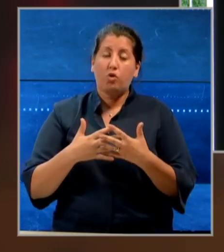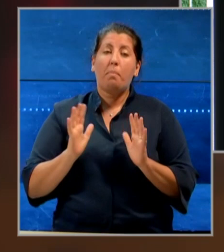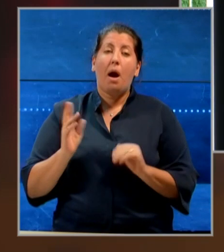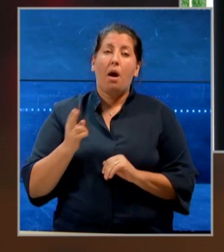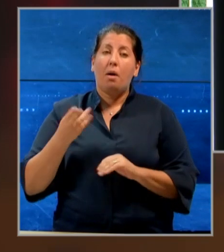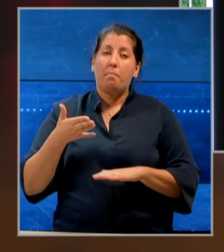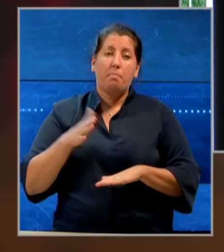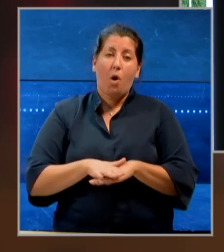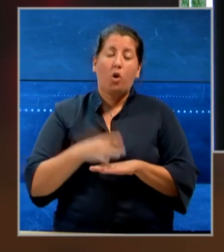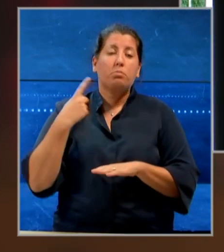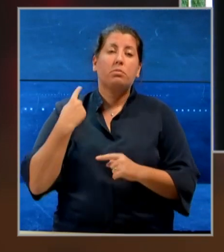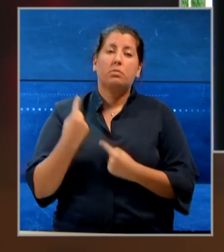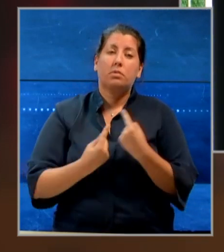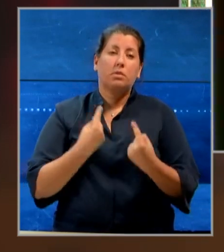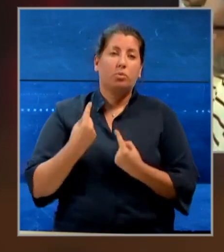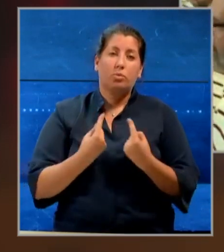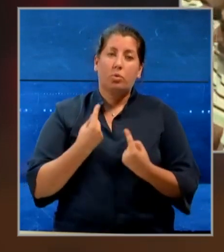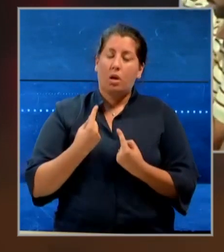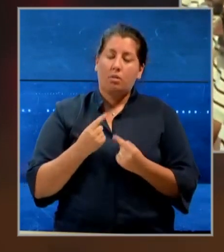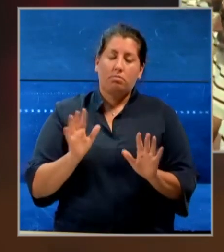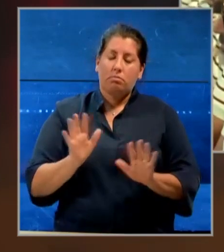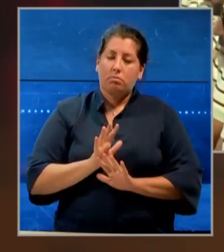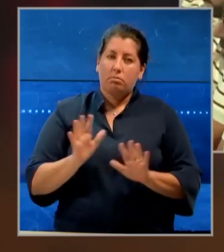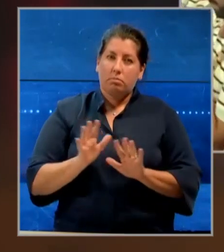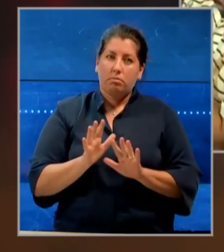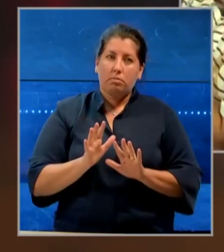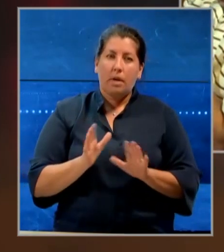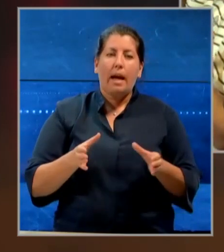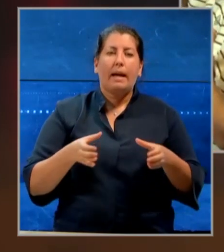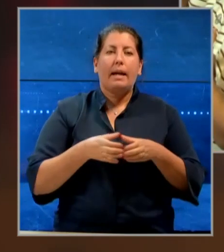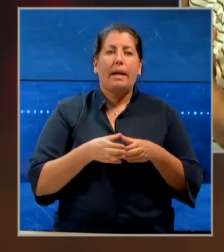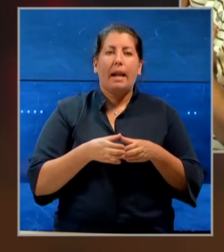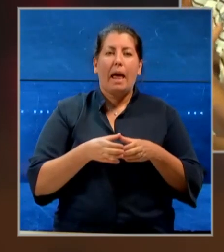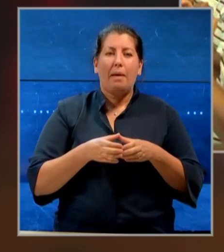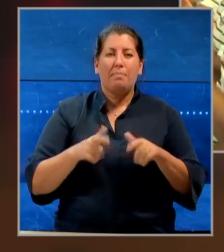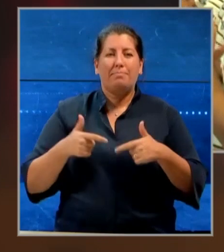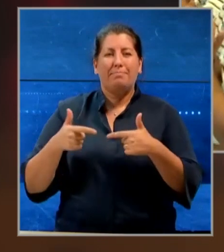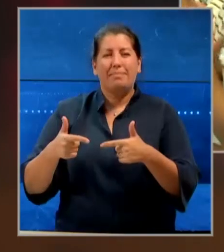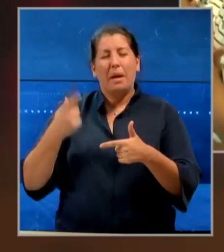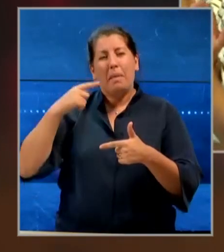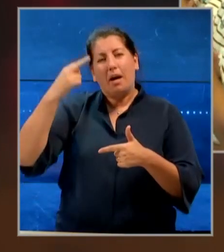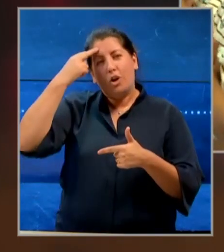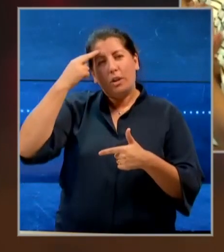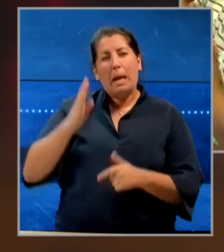davvero assurda. Un grande applauso agli amici del club dedicato a Beppe Scianimanico.